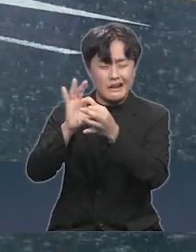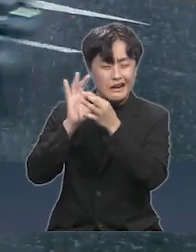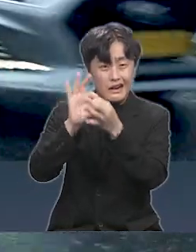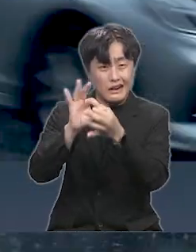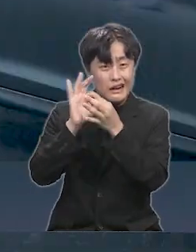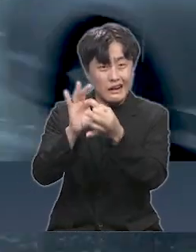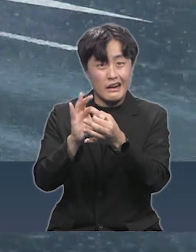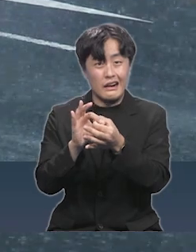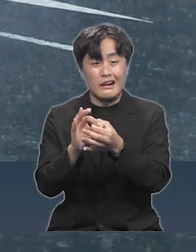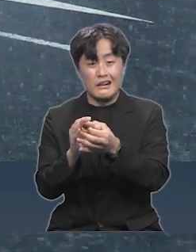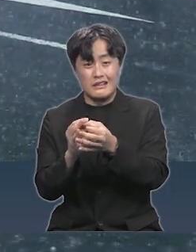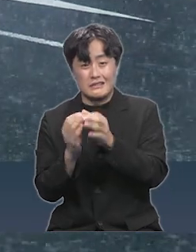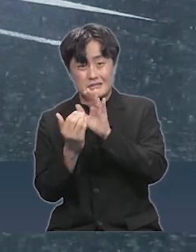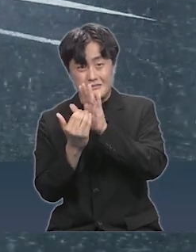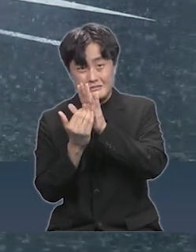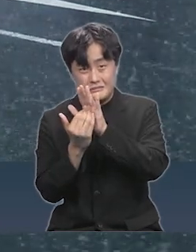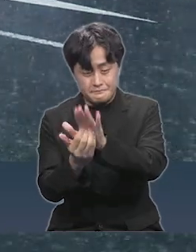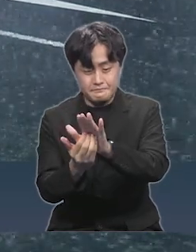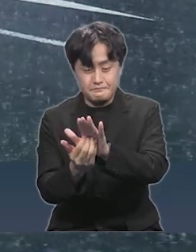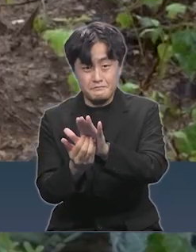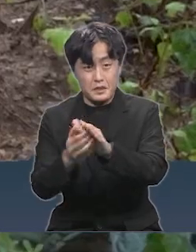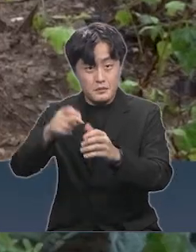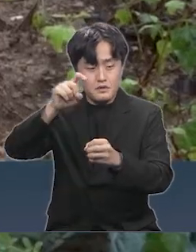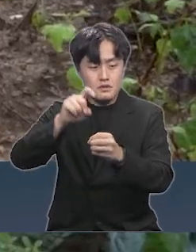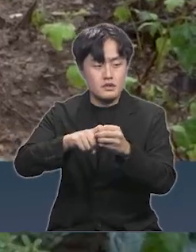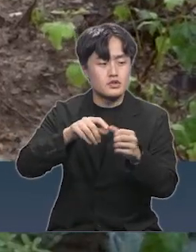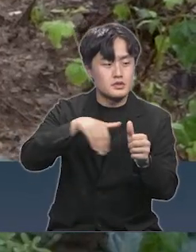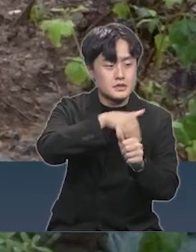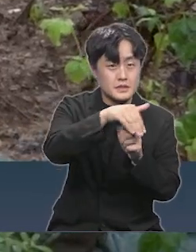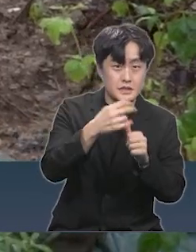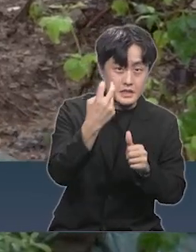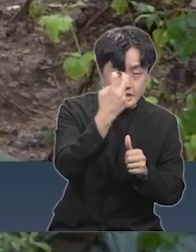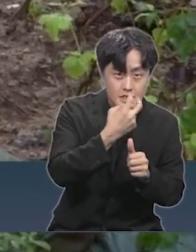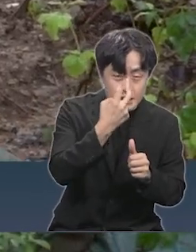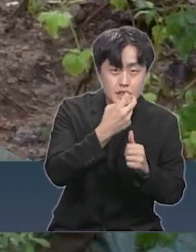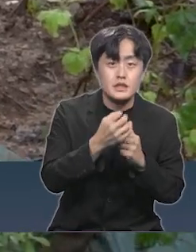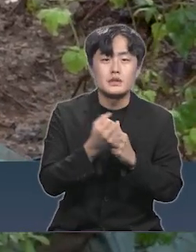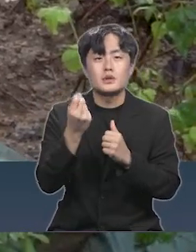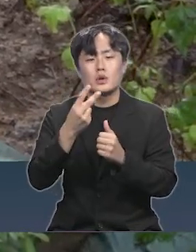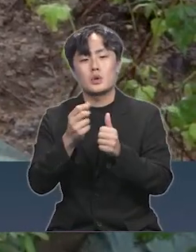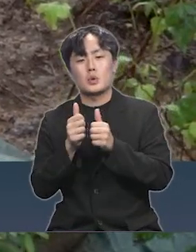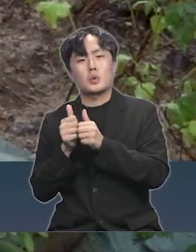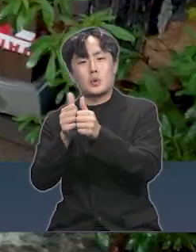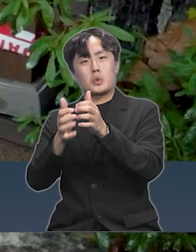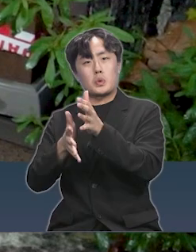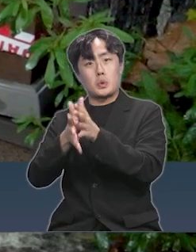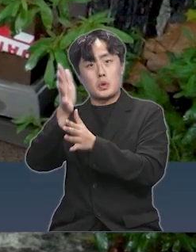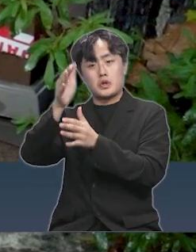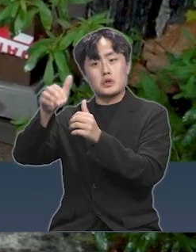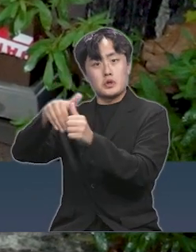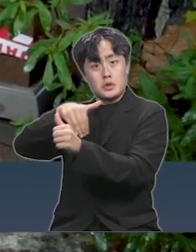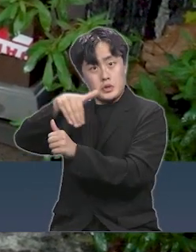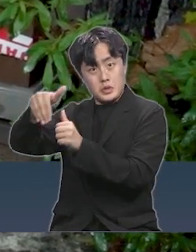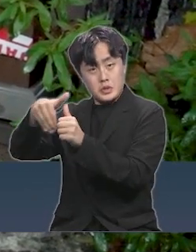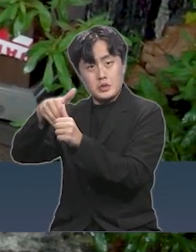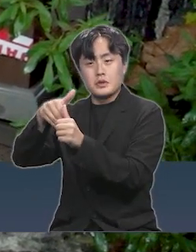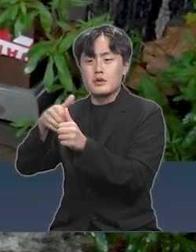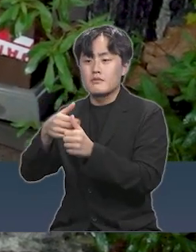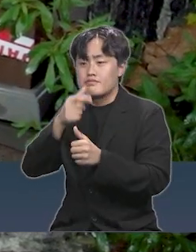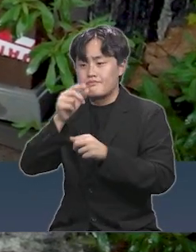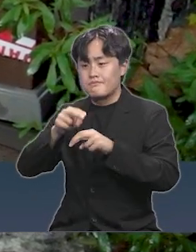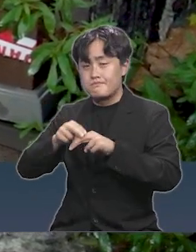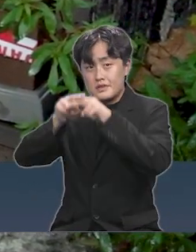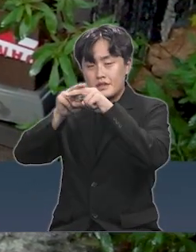계속되는 호우에 대비해 공사장 안전 관리 상태를 점검하고 중랑천 1대 공동주택 등 주요 현장을